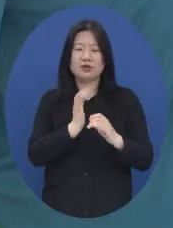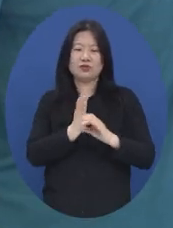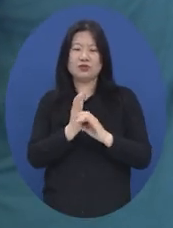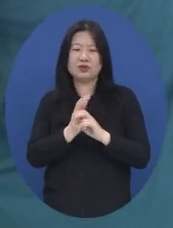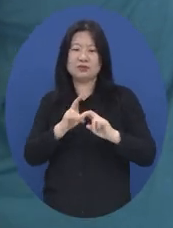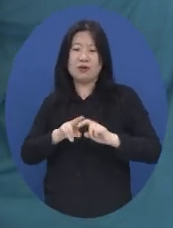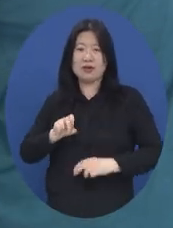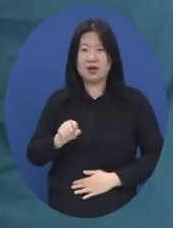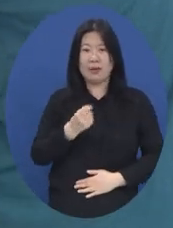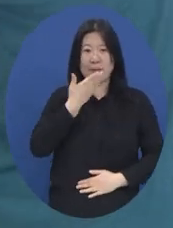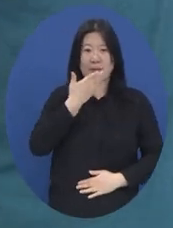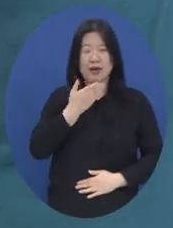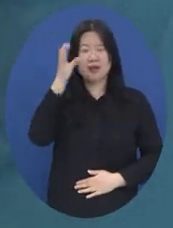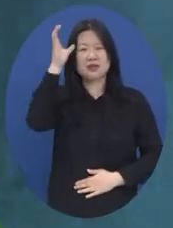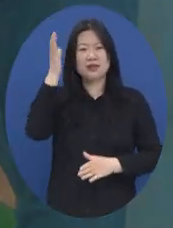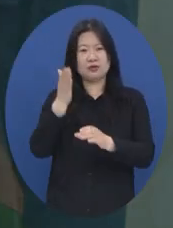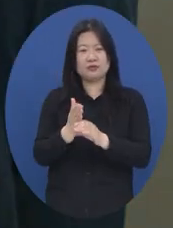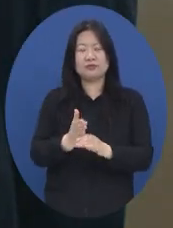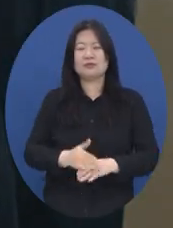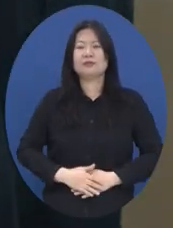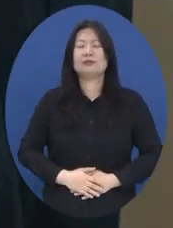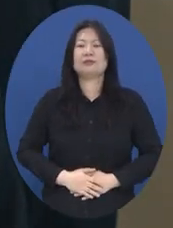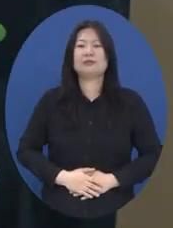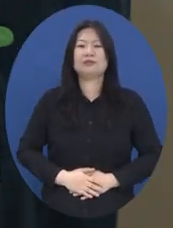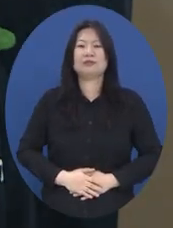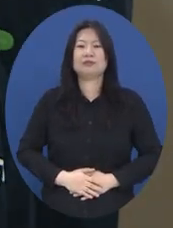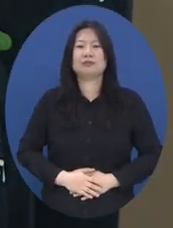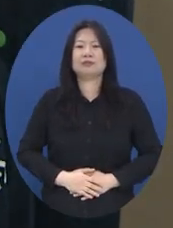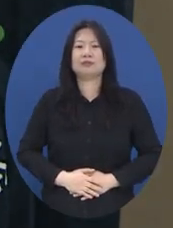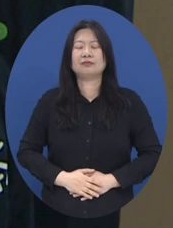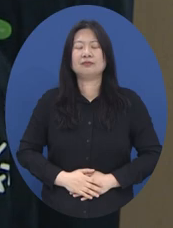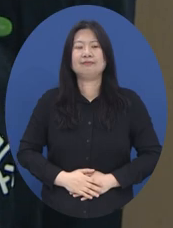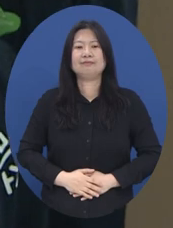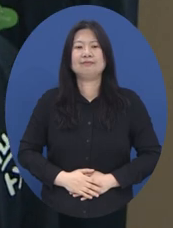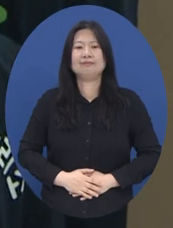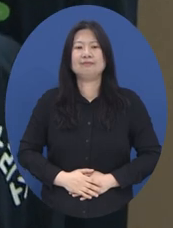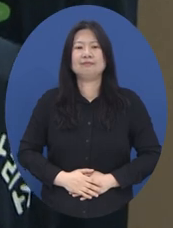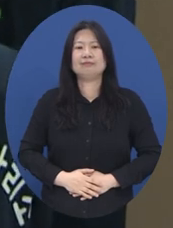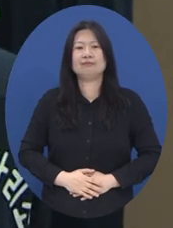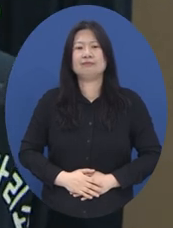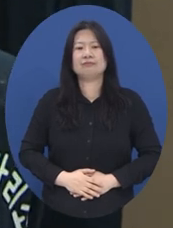거점 역할을 해낼 것으로 기대를 모읍니다. 경기 CCTV 최창순입니다.